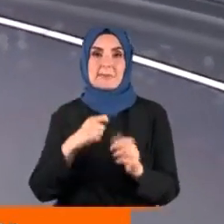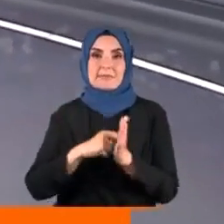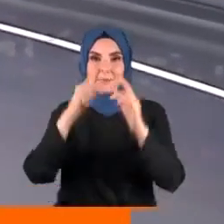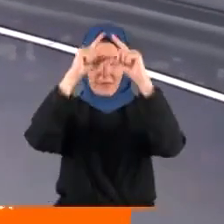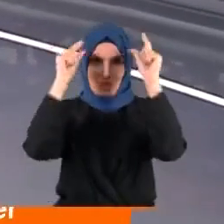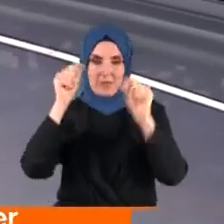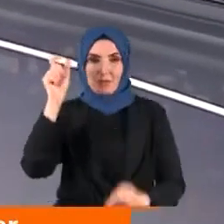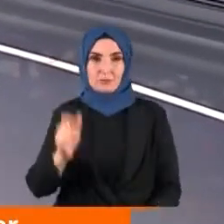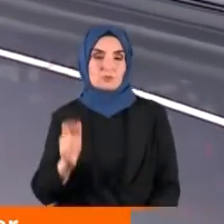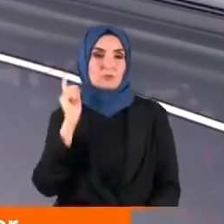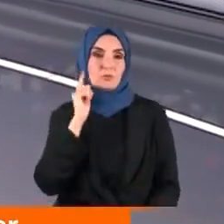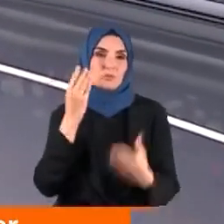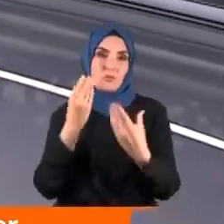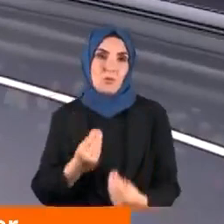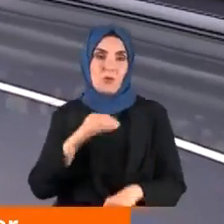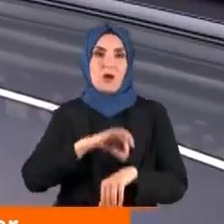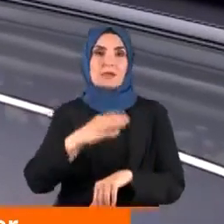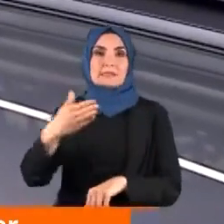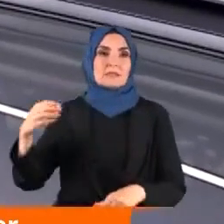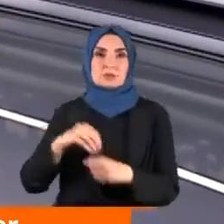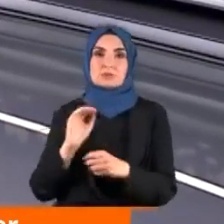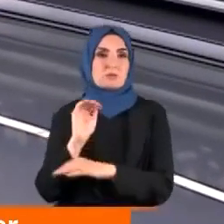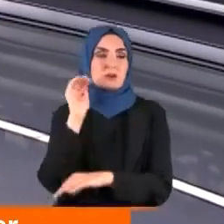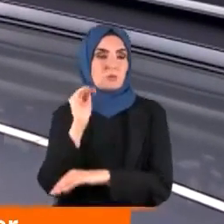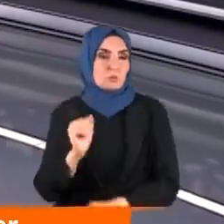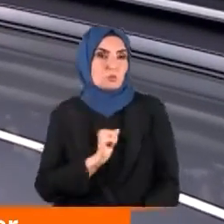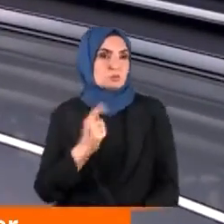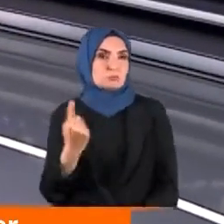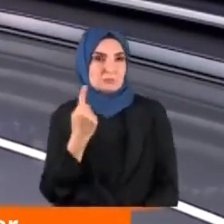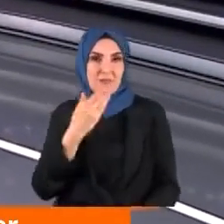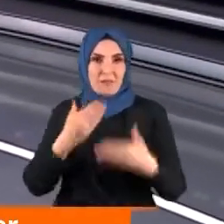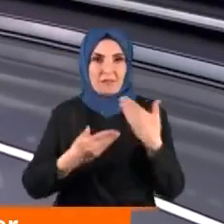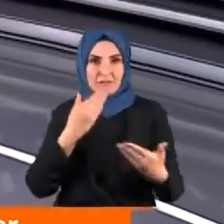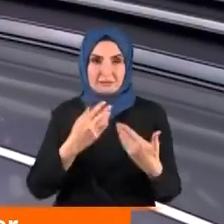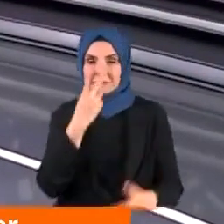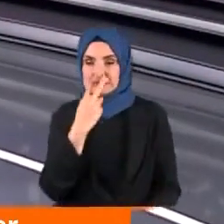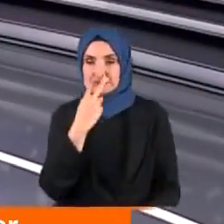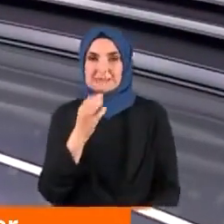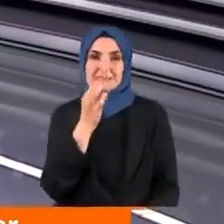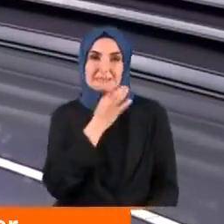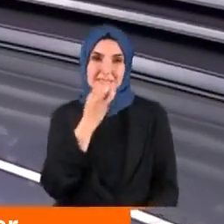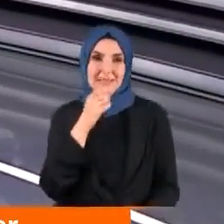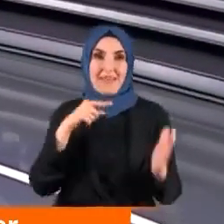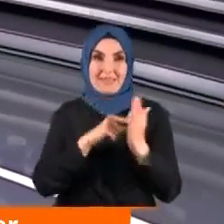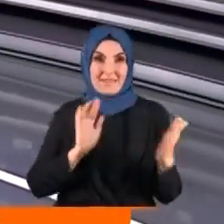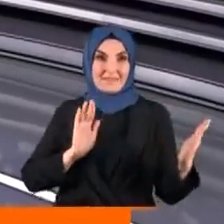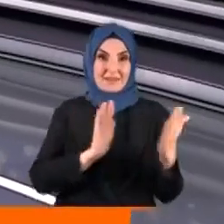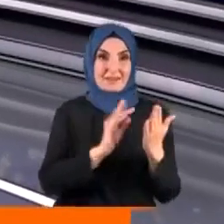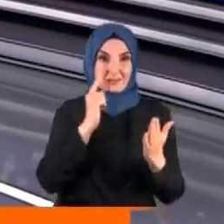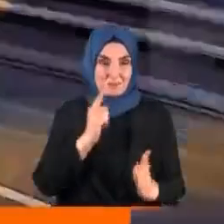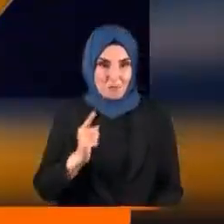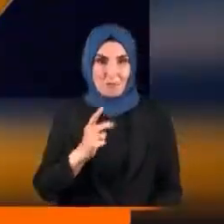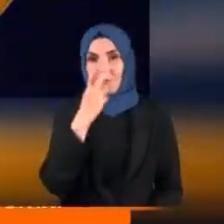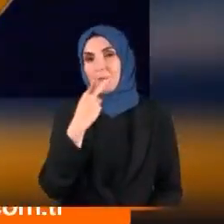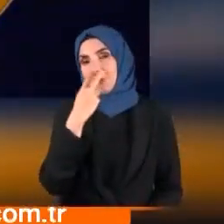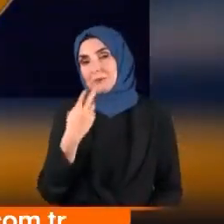olayın ardından yaşadıklarını canlı yayında anlatırken gözleri doldu. Hedefine yaklaştığında ise kendini tutamadı.